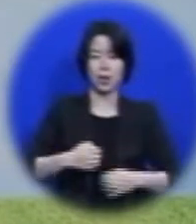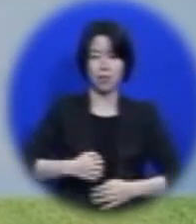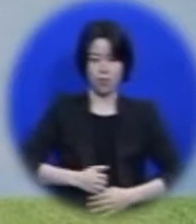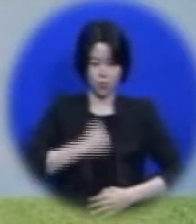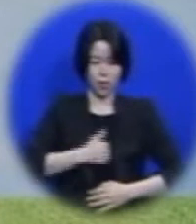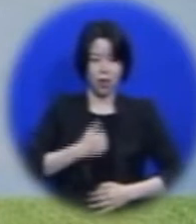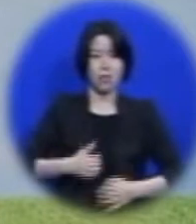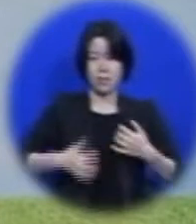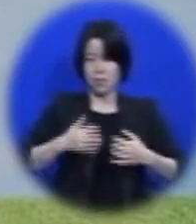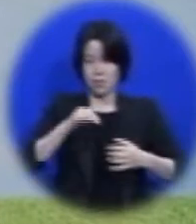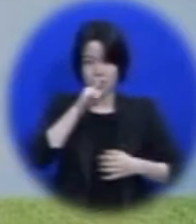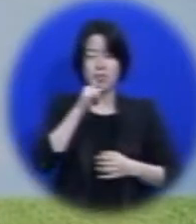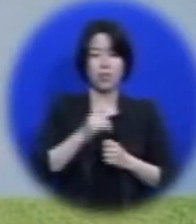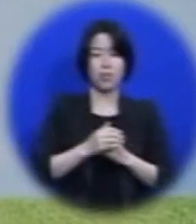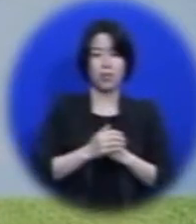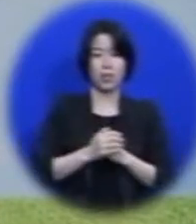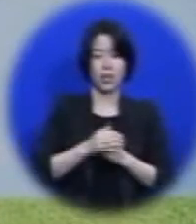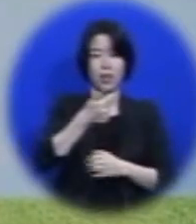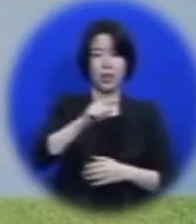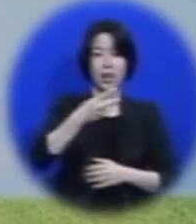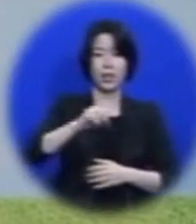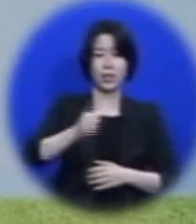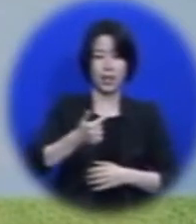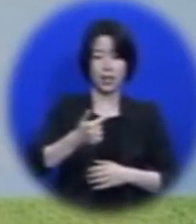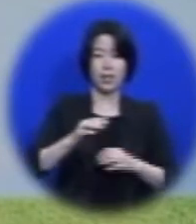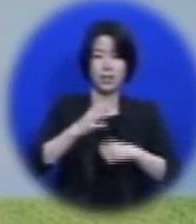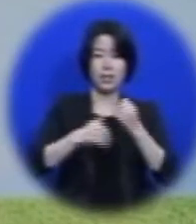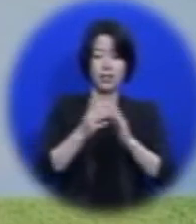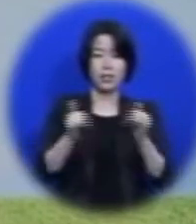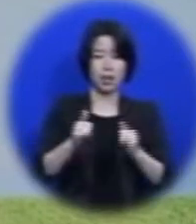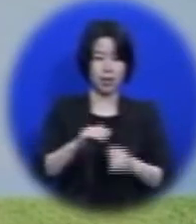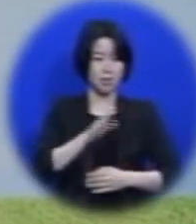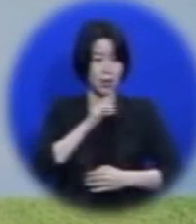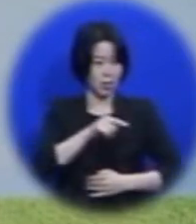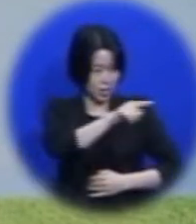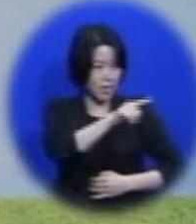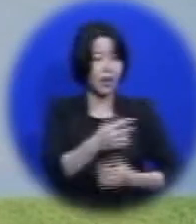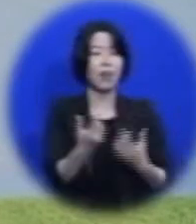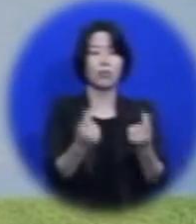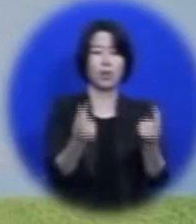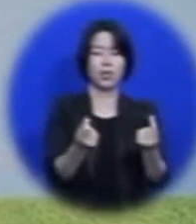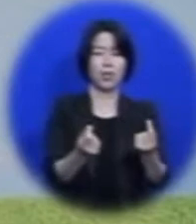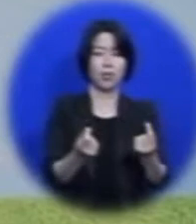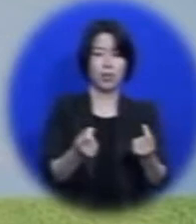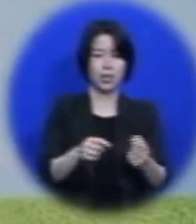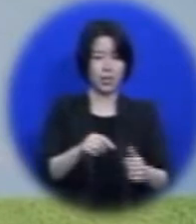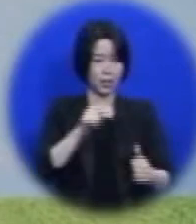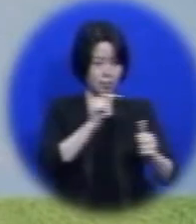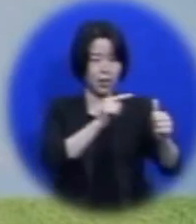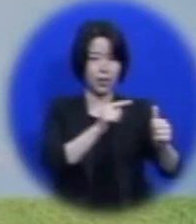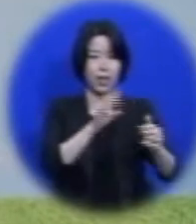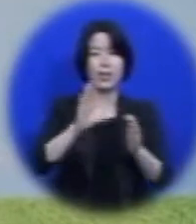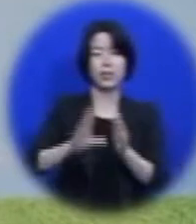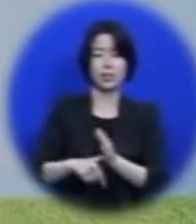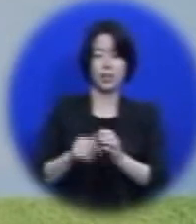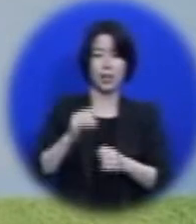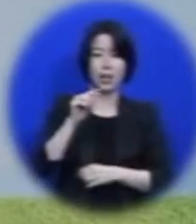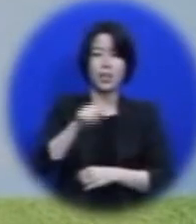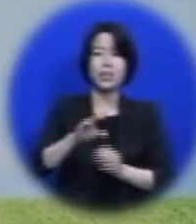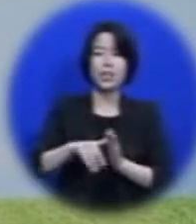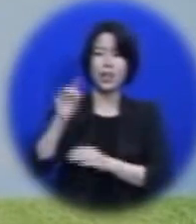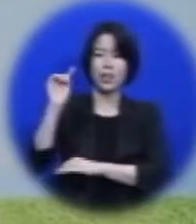모릅니다. 나단 선지자가 다윗에게 바로 당신이 그 사람이요 라고 지적했을 때 그때